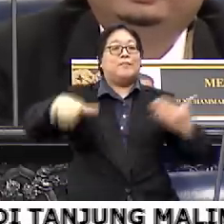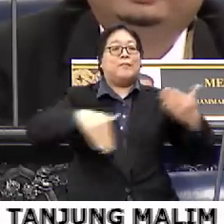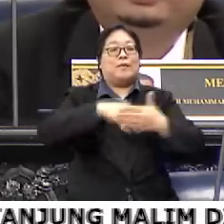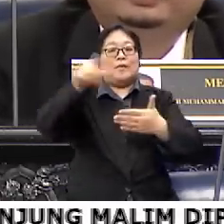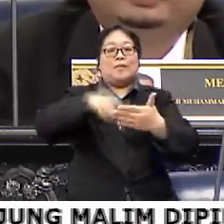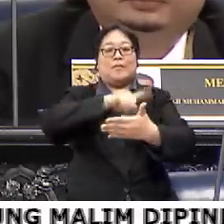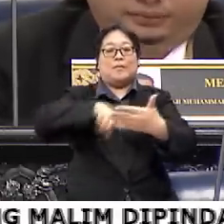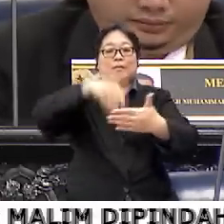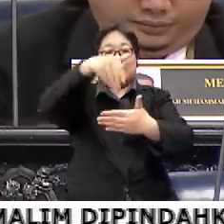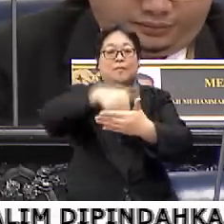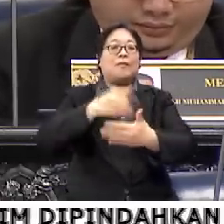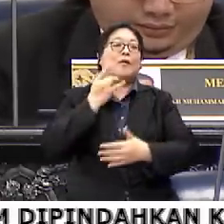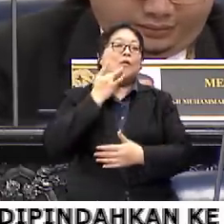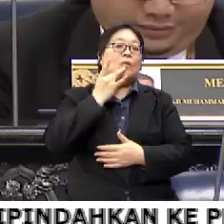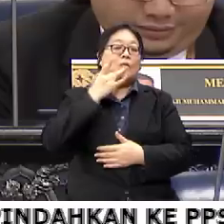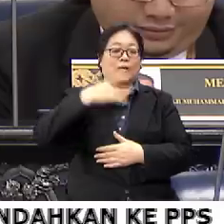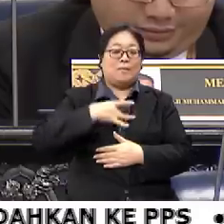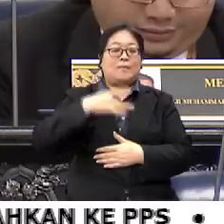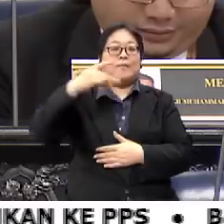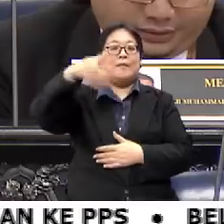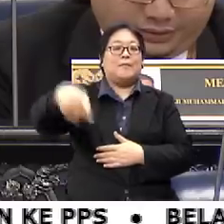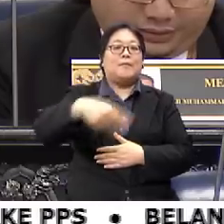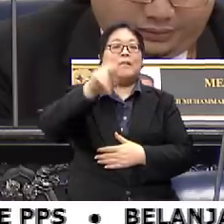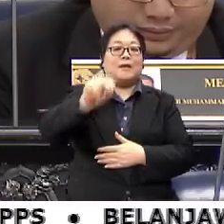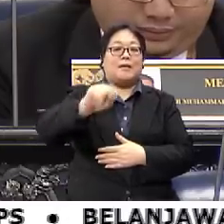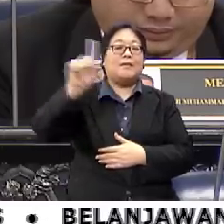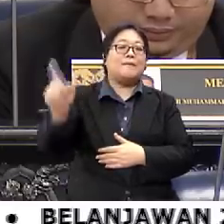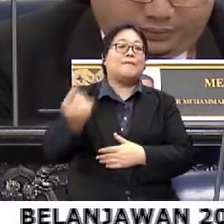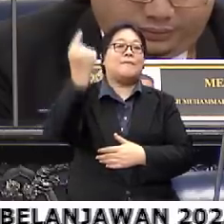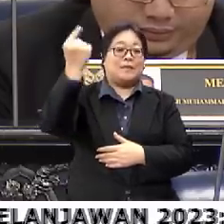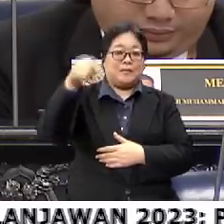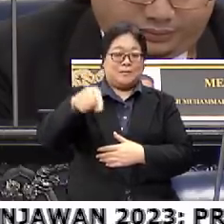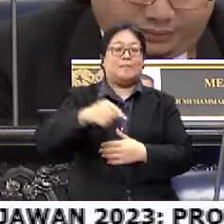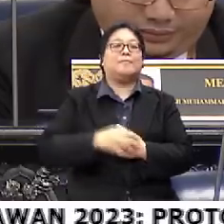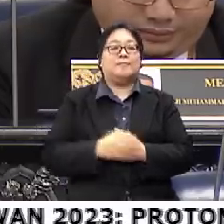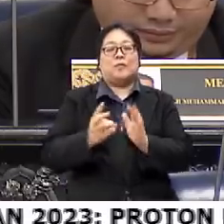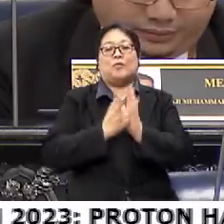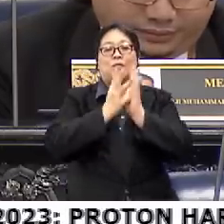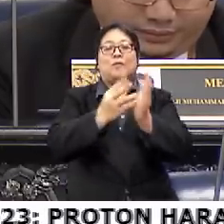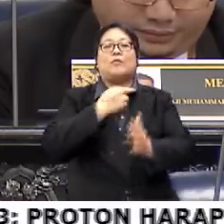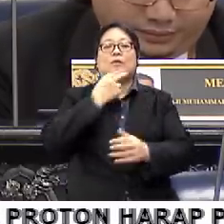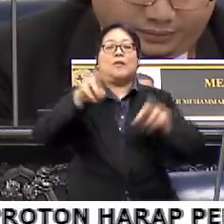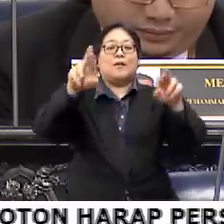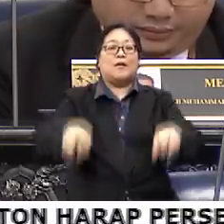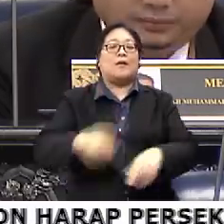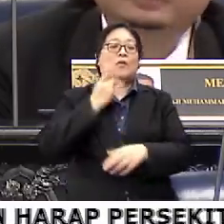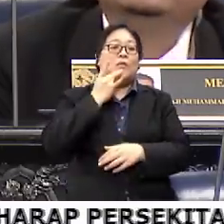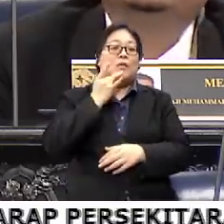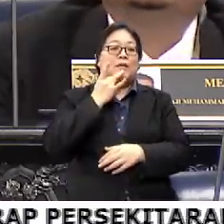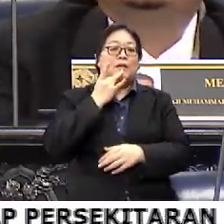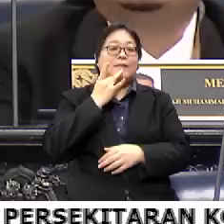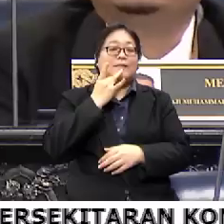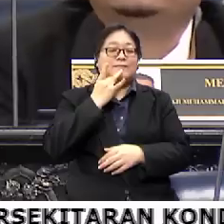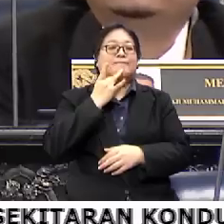pengundi di Alustar yang telah memilih Perikatan Nasional buat kali pertamanya untuk mewakili suara rakyat Alustar untuk